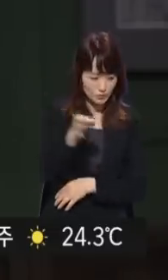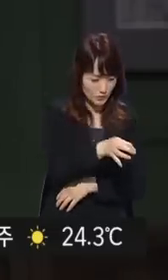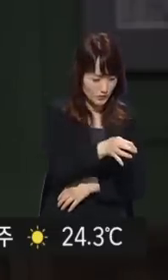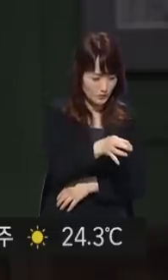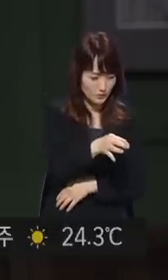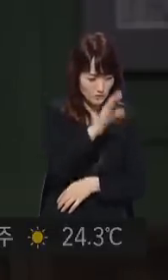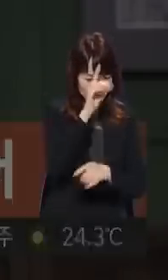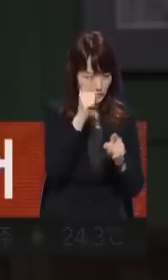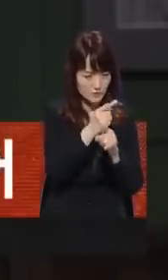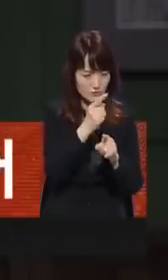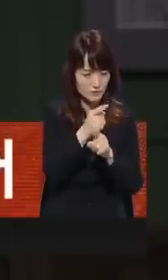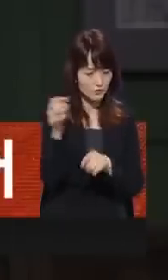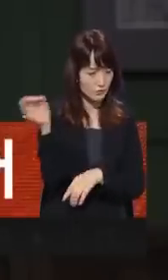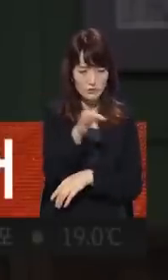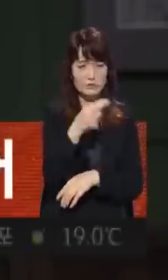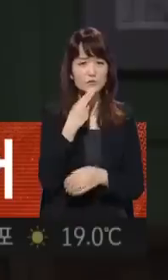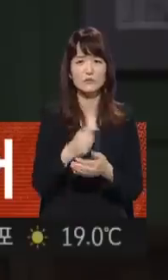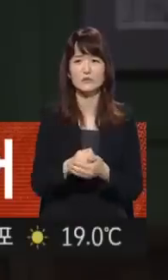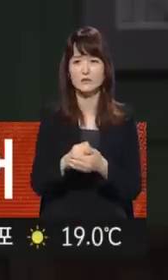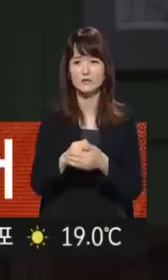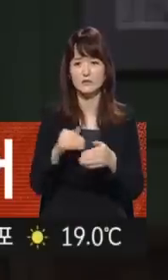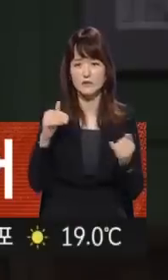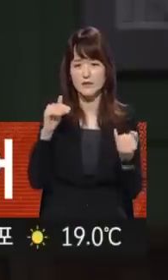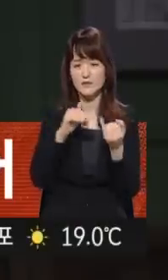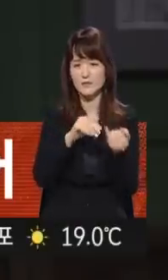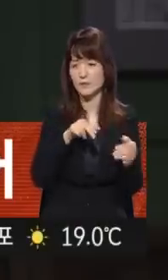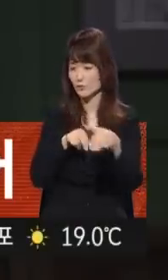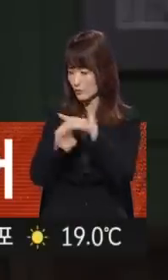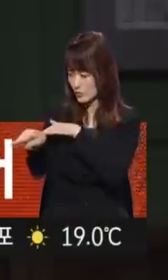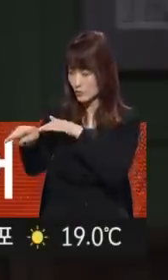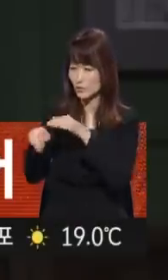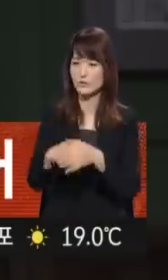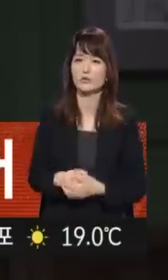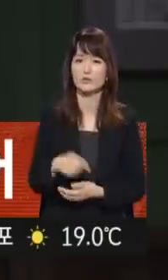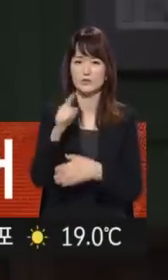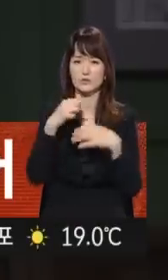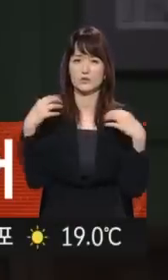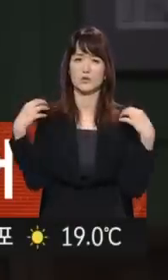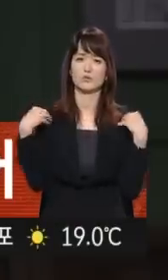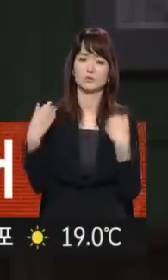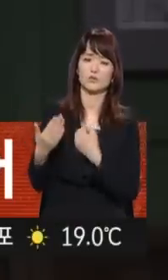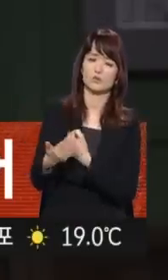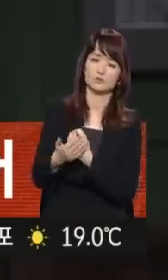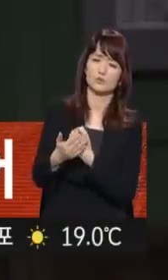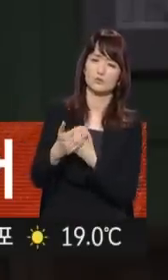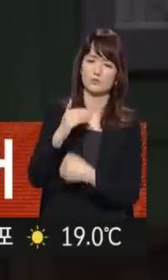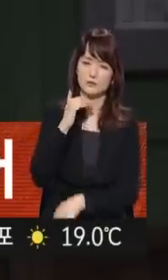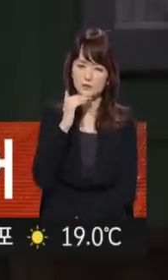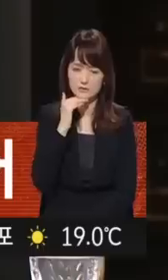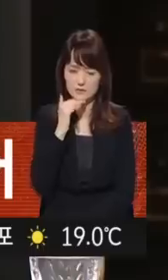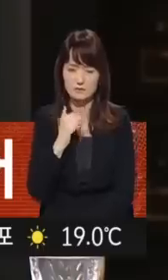치료비도 받을 수 없고요 뺑소니 그리고 무보험사고에 대한 정부 지원에만 기대하는 상황입니다